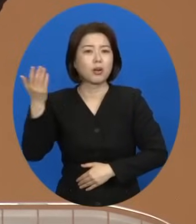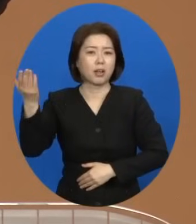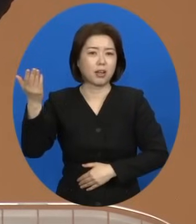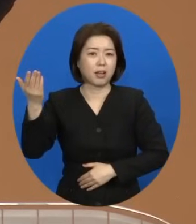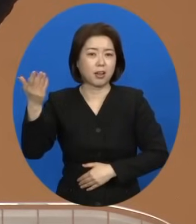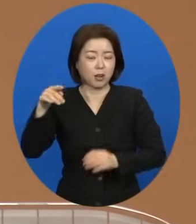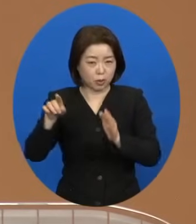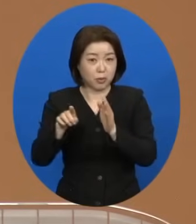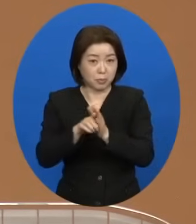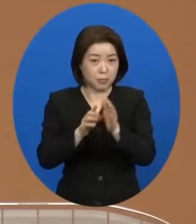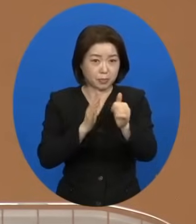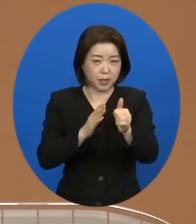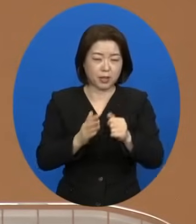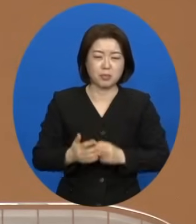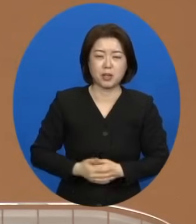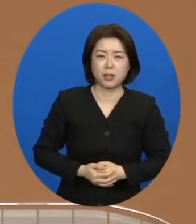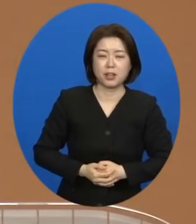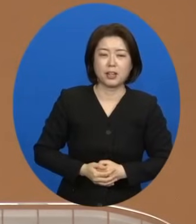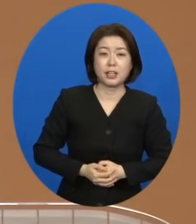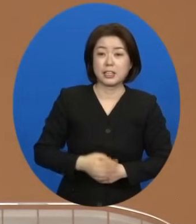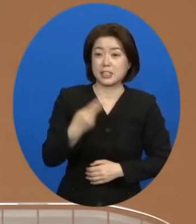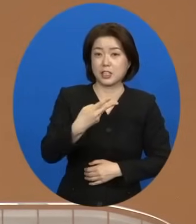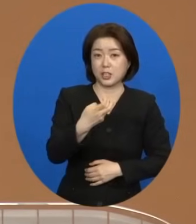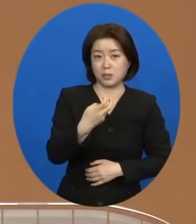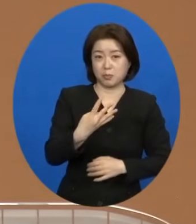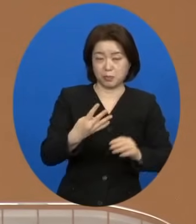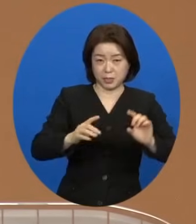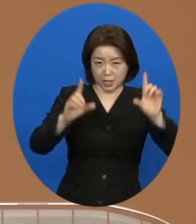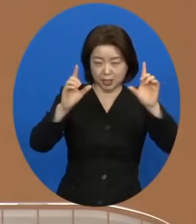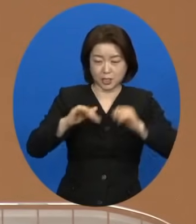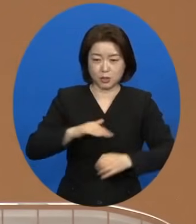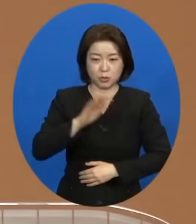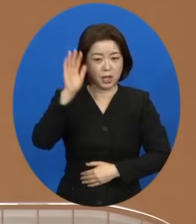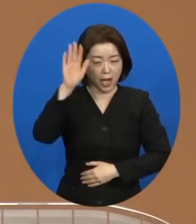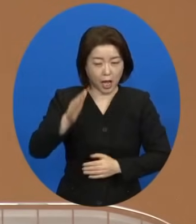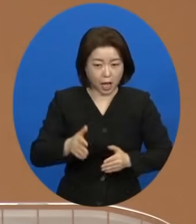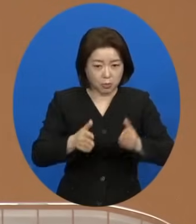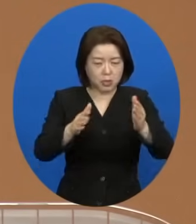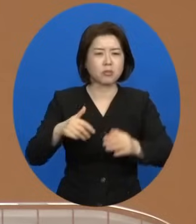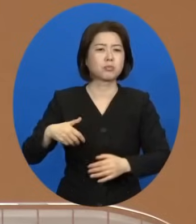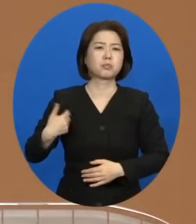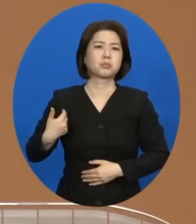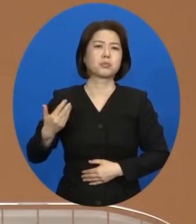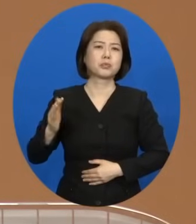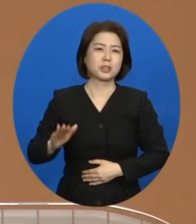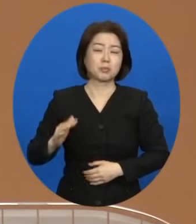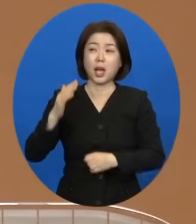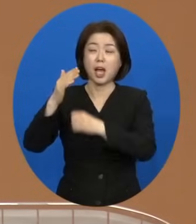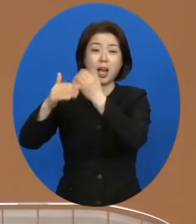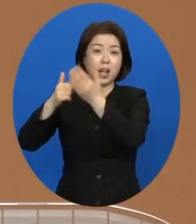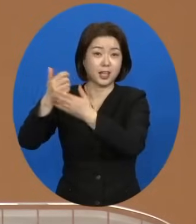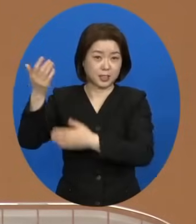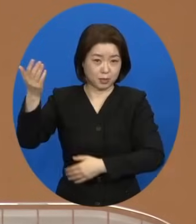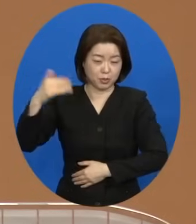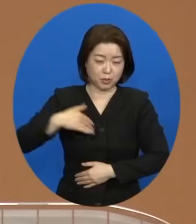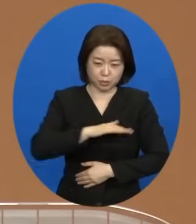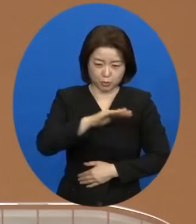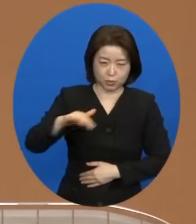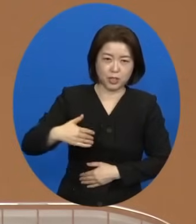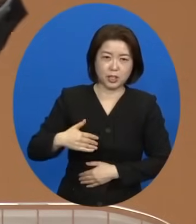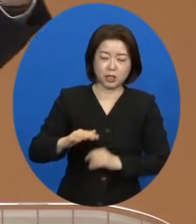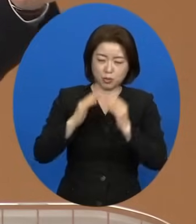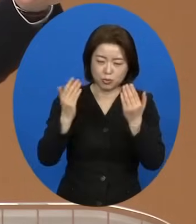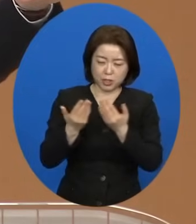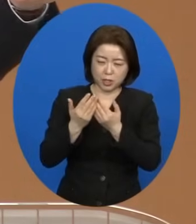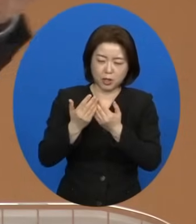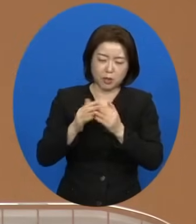축복합니다 그래서 2024년이 우리는 앞길을 알지 못하지만 하나님은 우리에게 이미 모든 것을 다